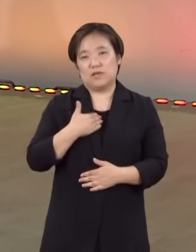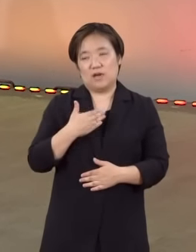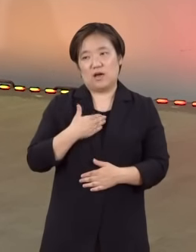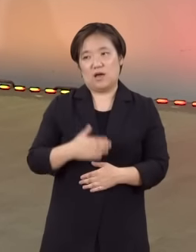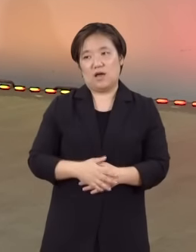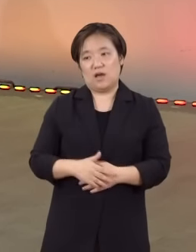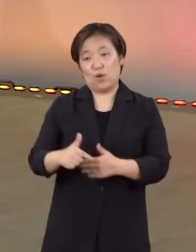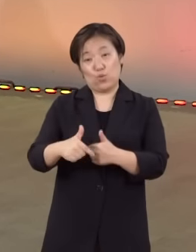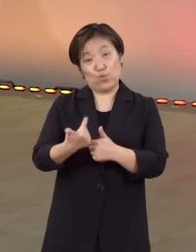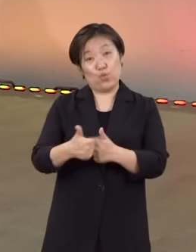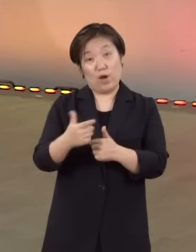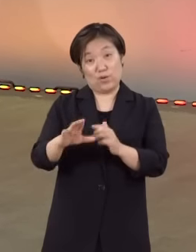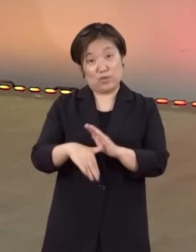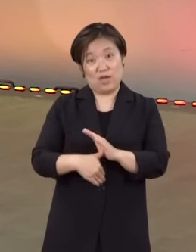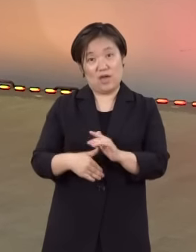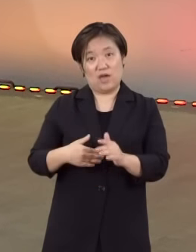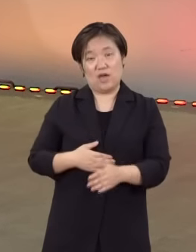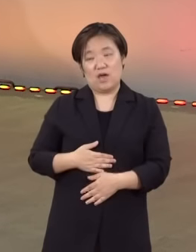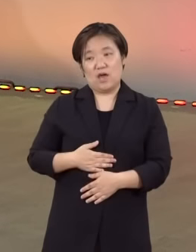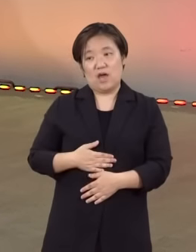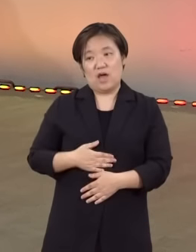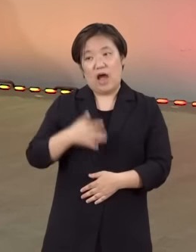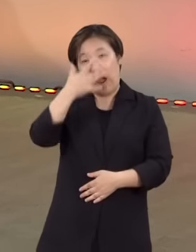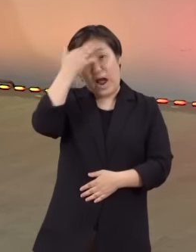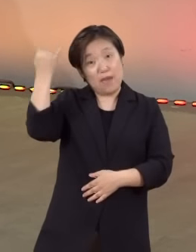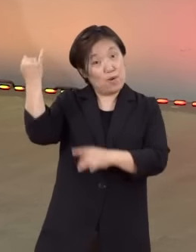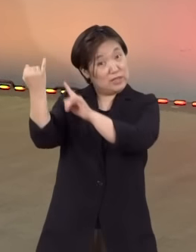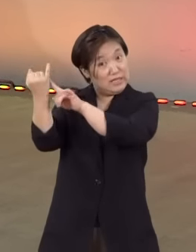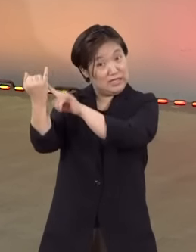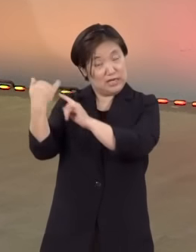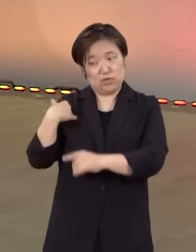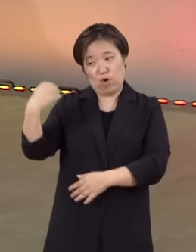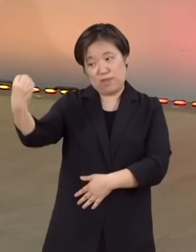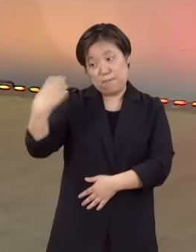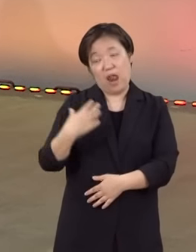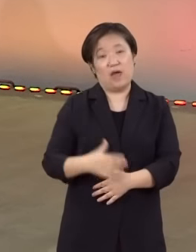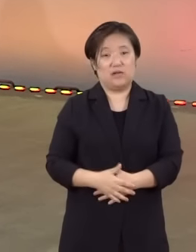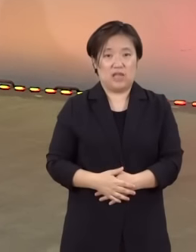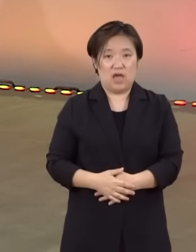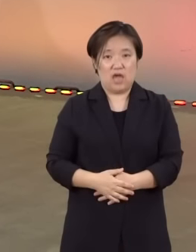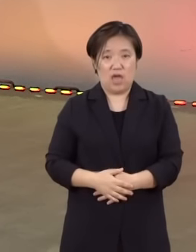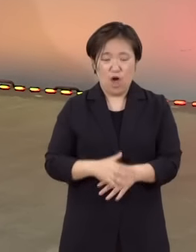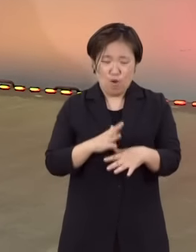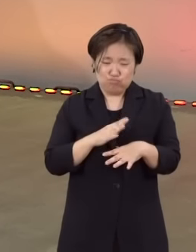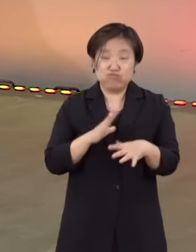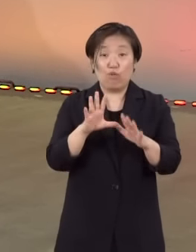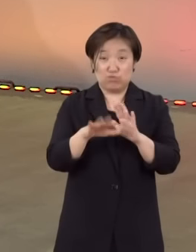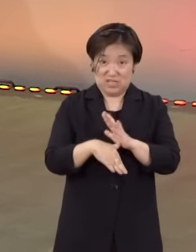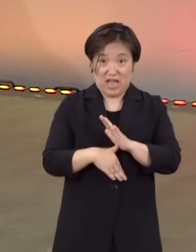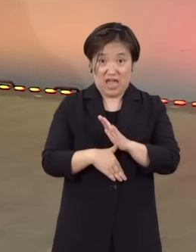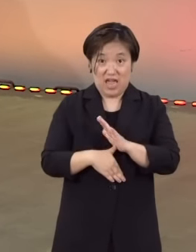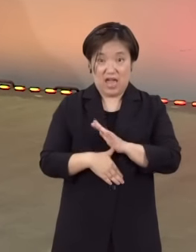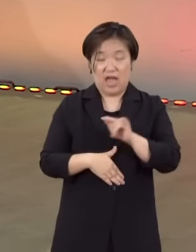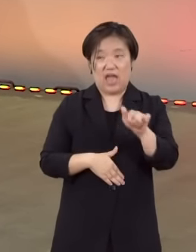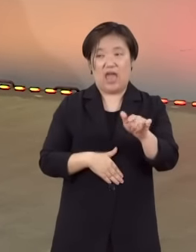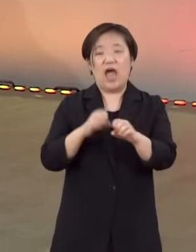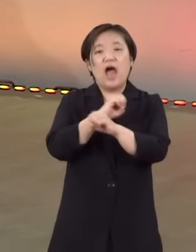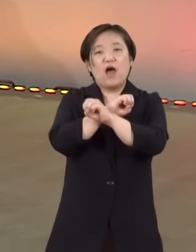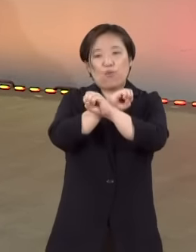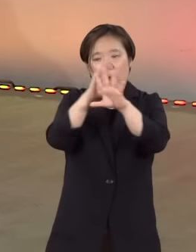외할머니가 저에게 무서울 때 나무아미타불 관세음보살 염불을